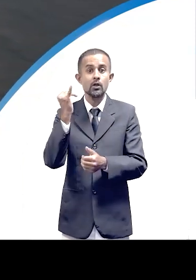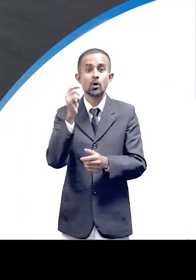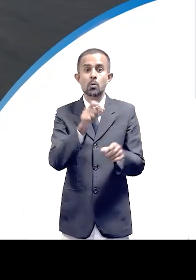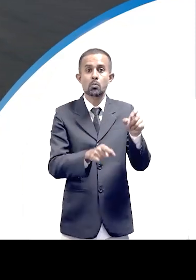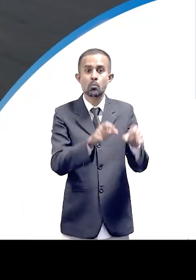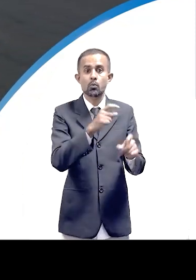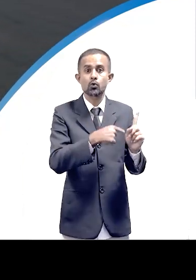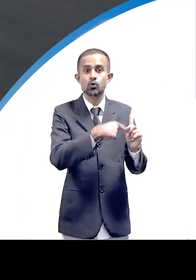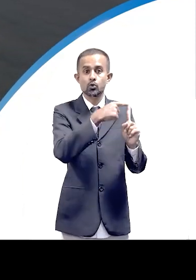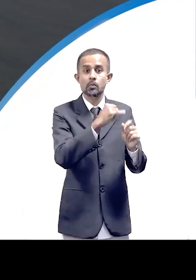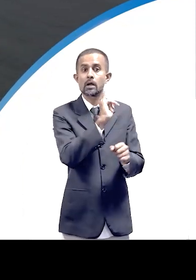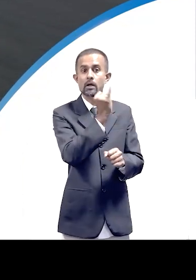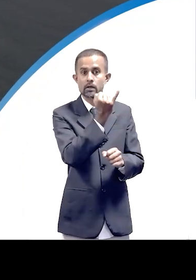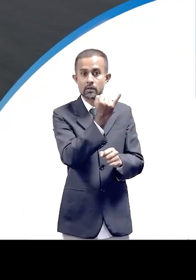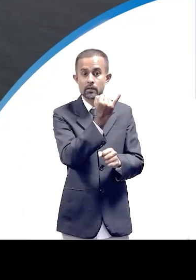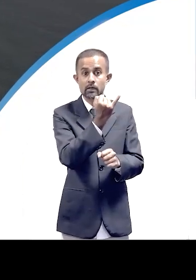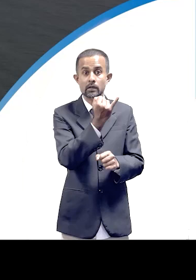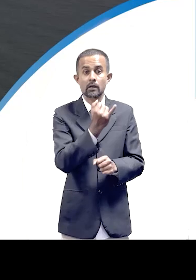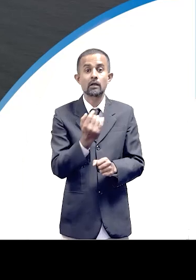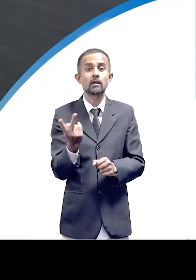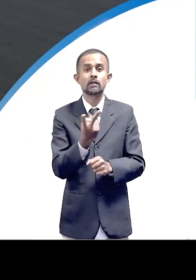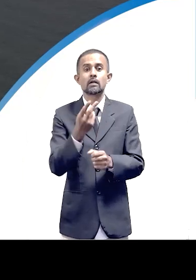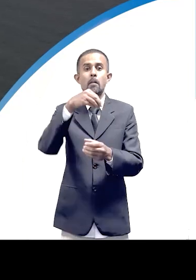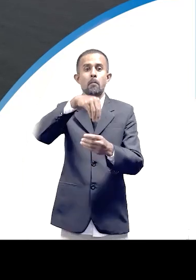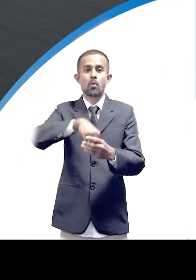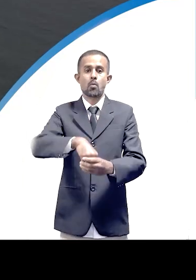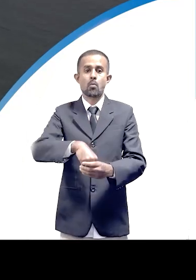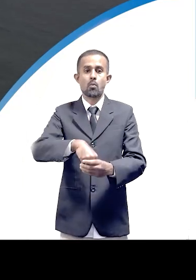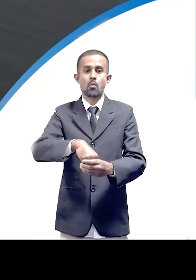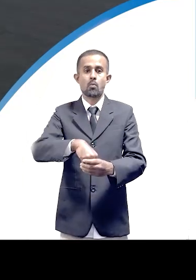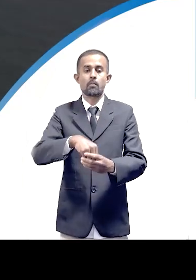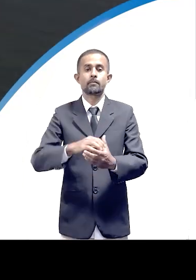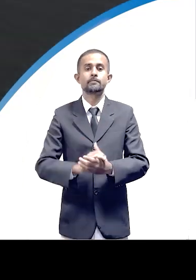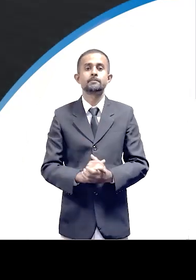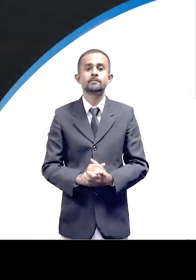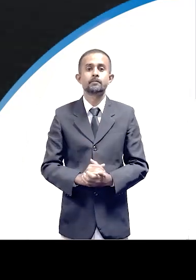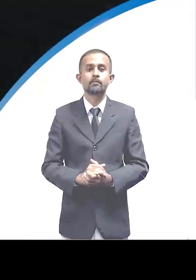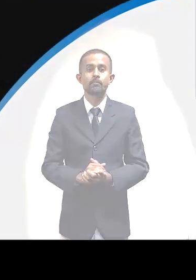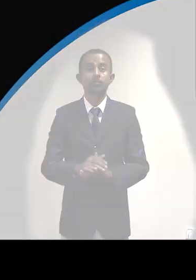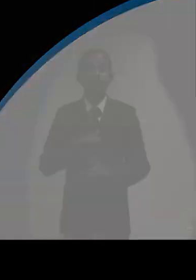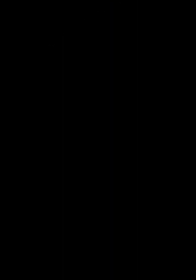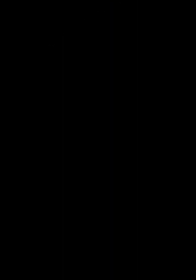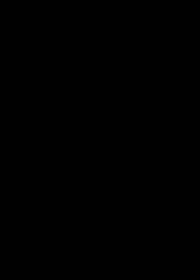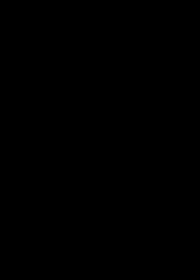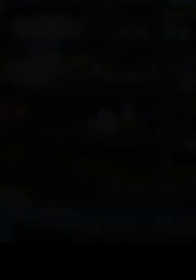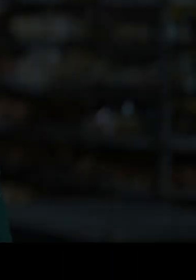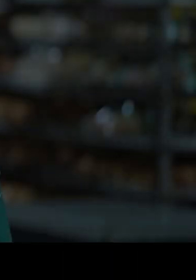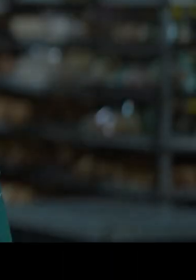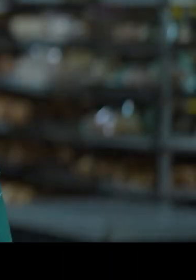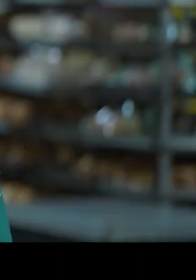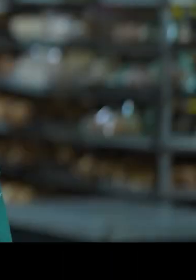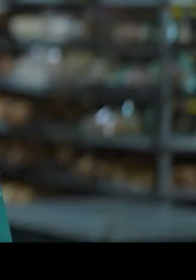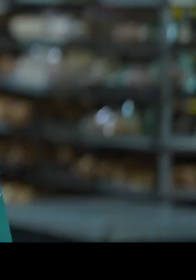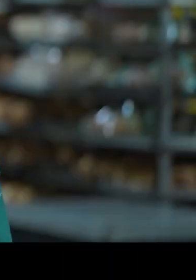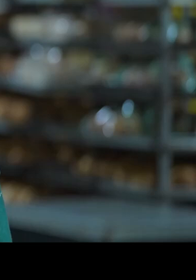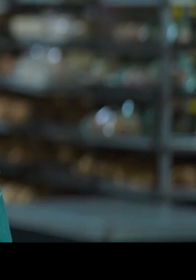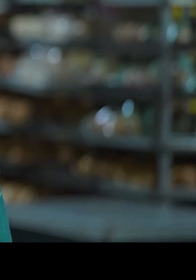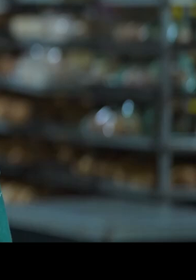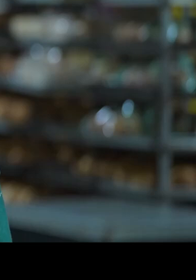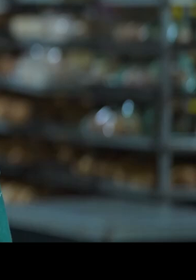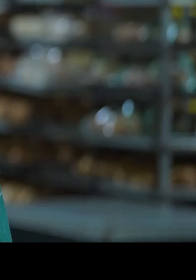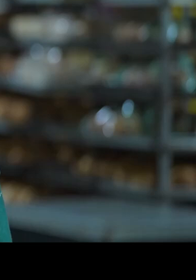නිලධාරීන් හා මානව සම්පත් සංවර්ධන නිලධාරීන්ගේ දායකත්වයෙනි. සමාජ සේවා